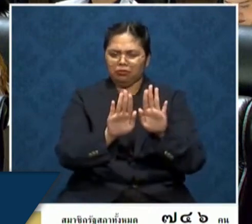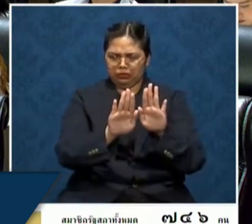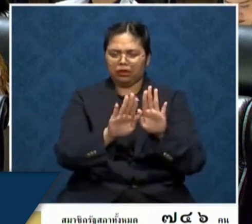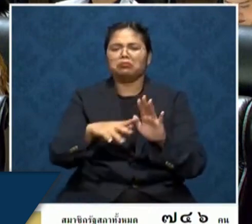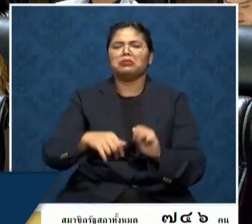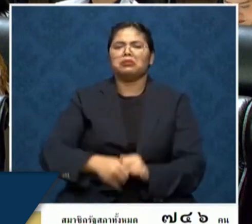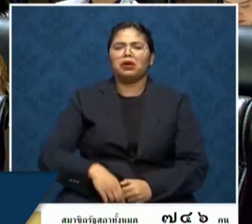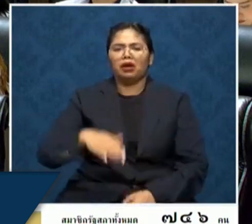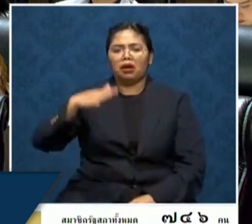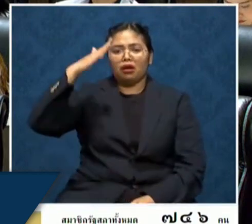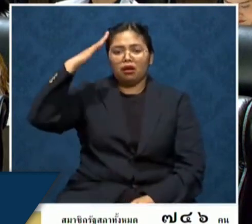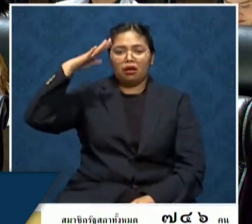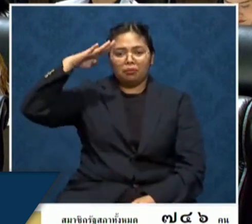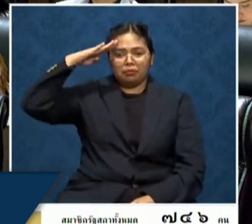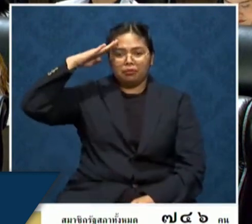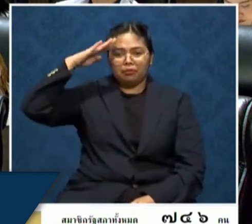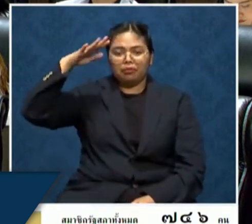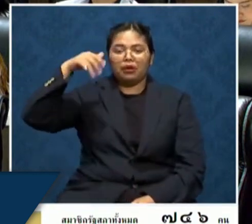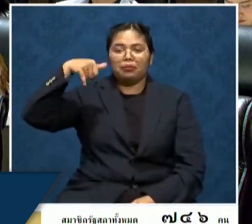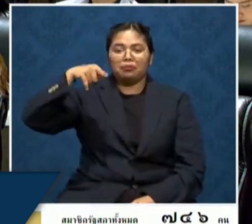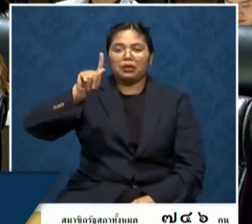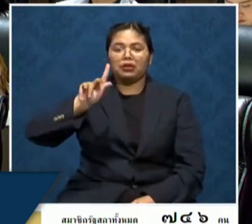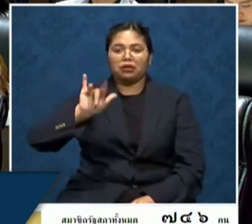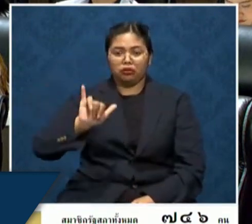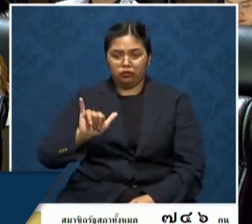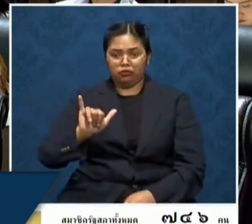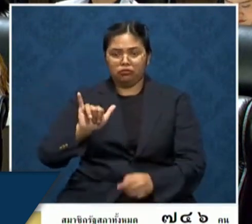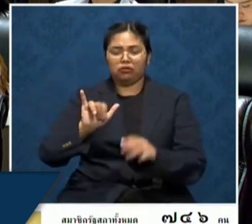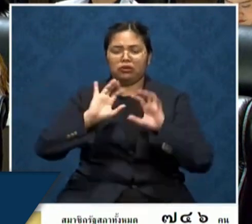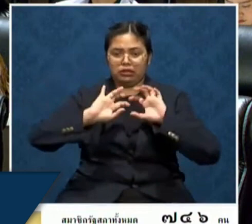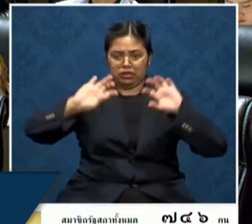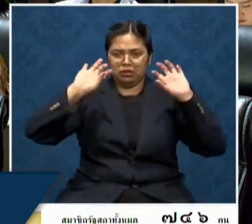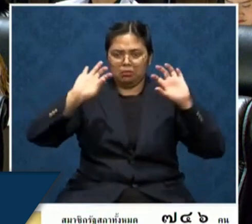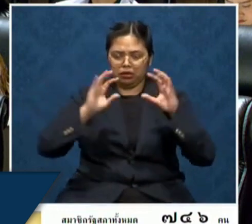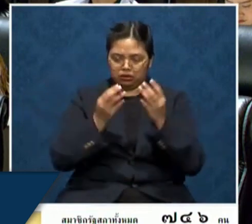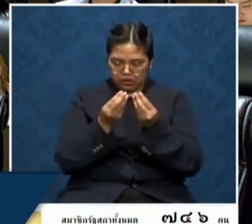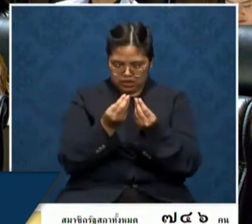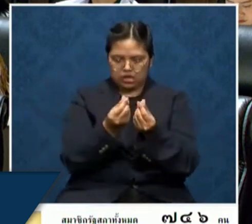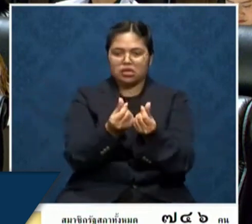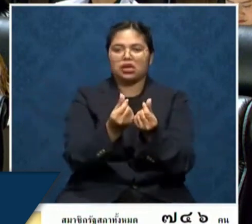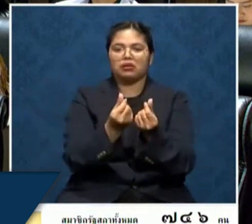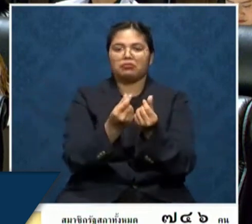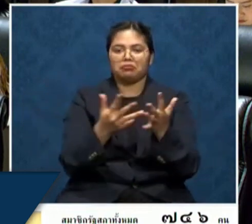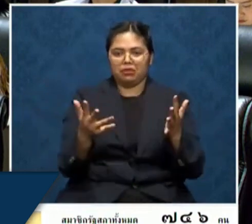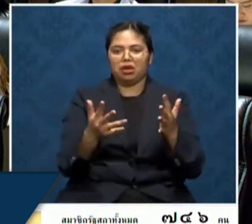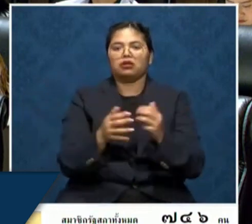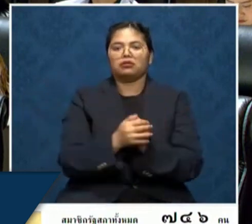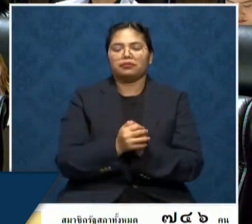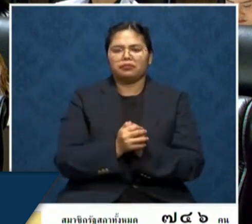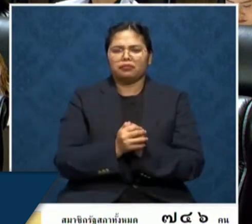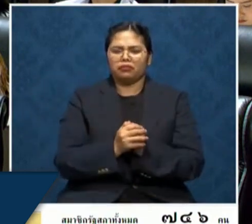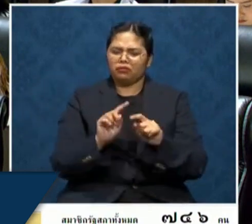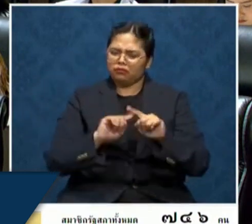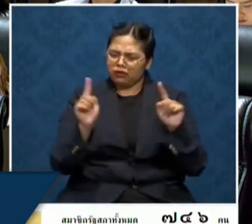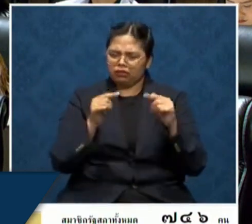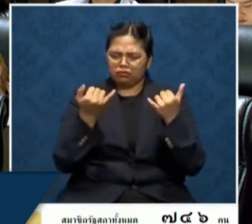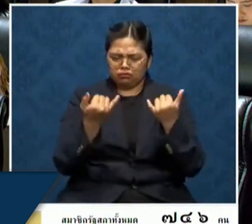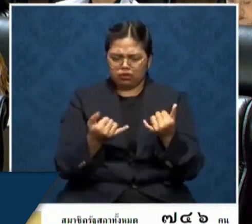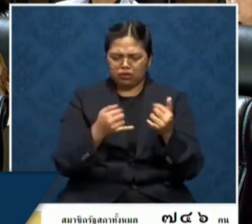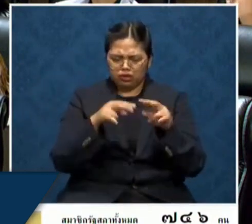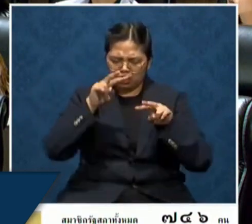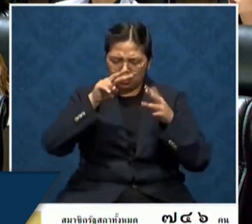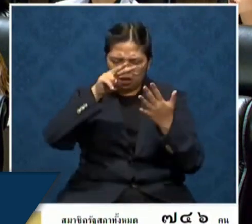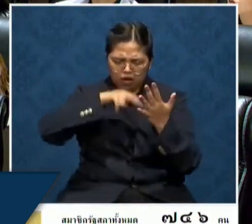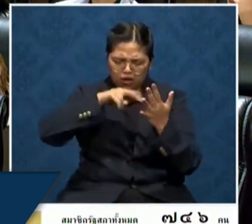บายเดียวกันคำแถลงของท่านรัฐบาลคุณประยุทธ์ยังเขียนละเอียดกว่านี้สารภาพว่าเป็นอะไรที่ผมและเพื่อนสม